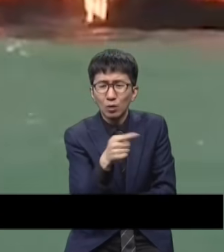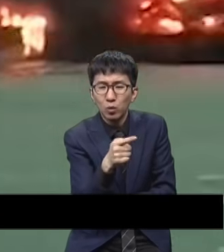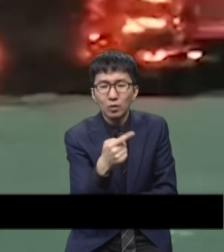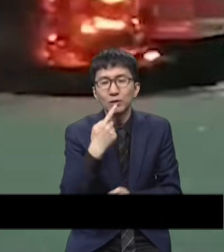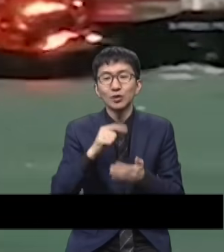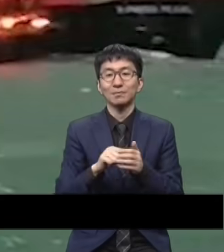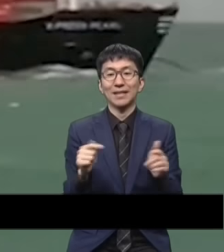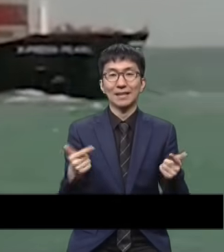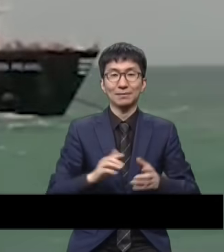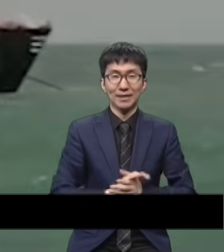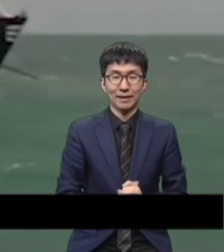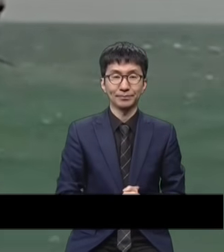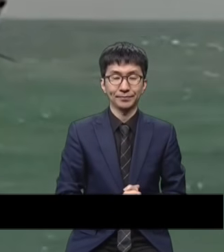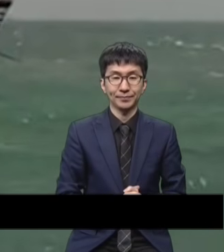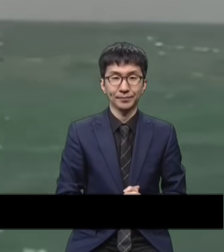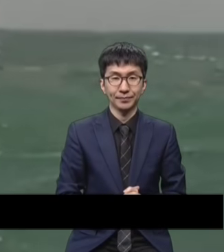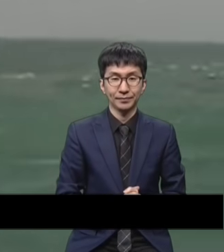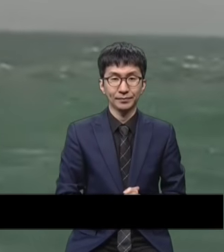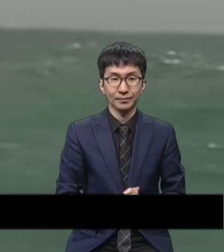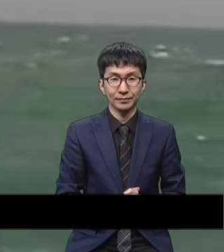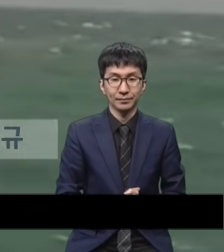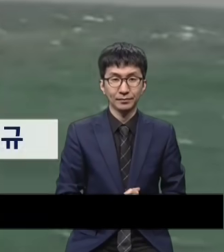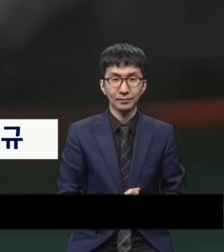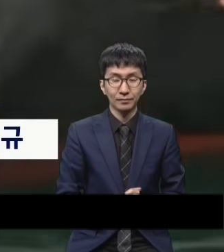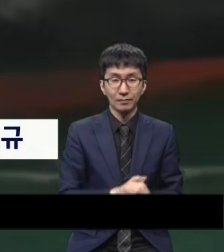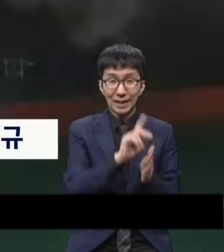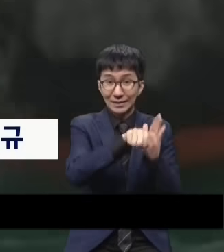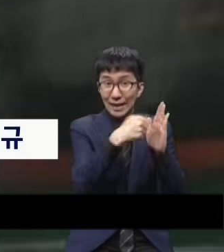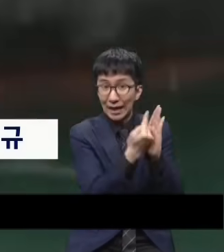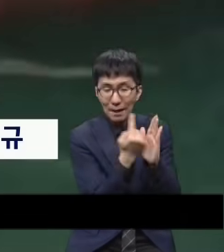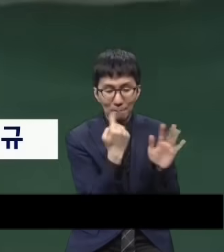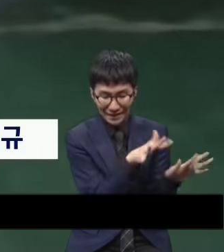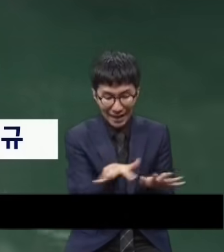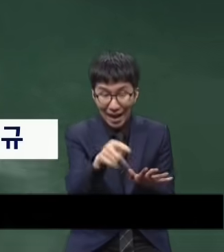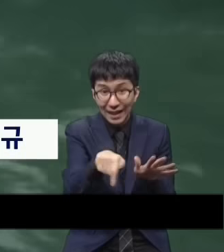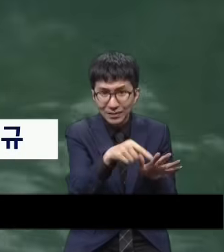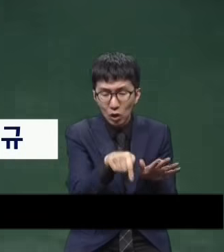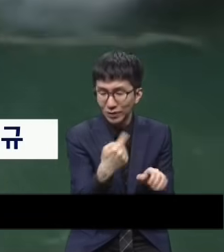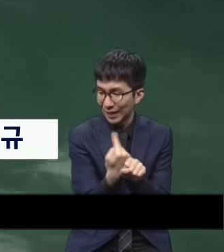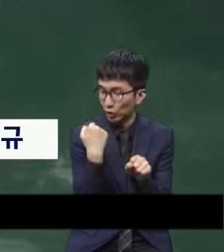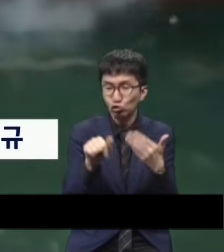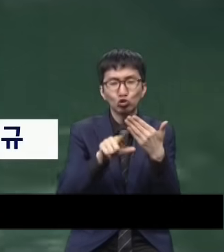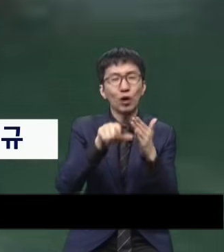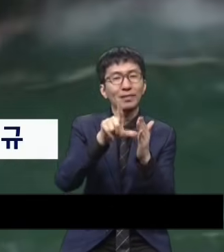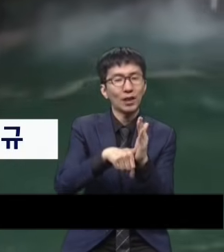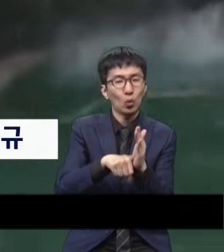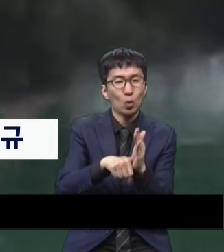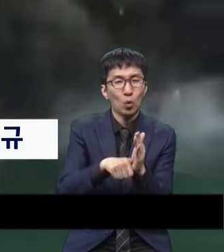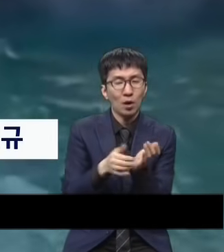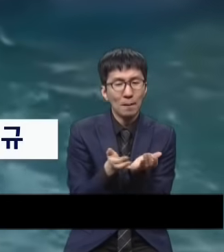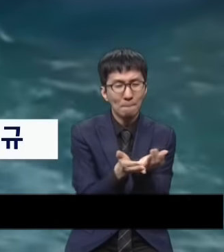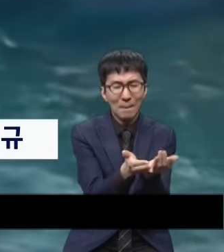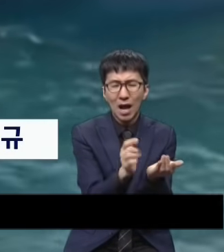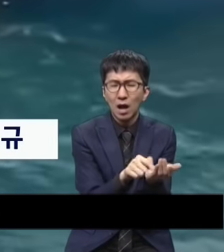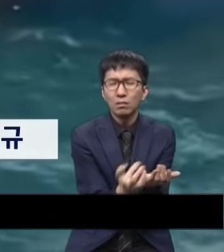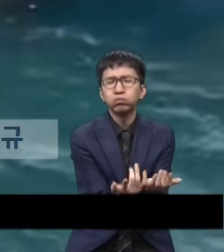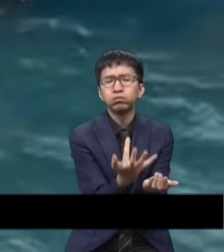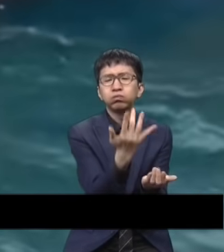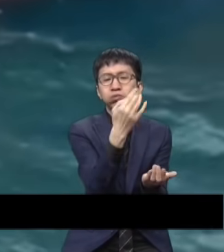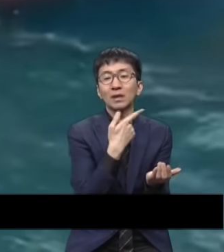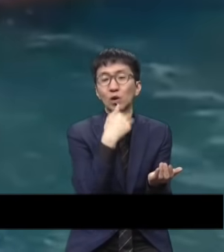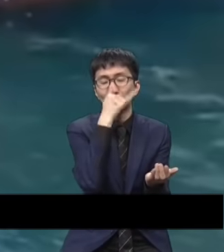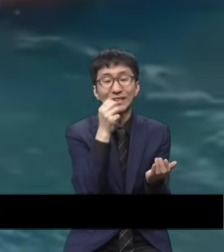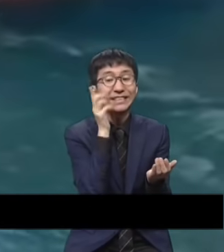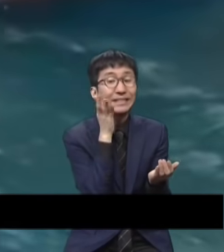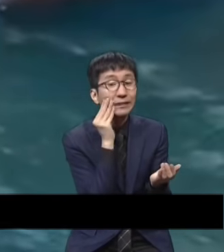쉽지 않은 것으로 전해졌습니다. 스리랑카 해상에서는 지난해 9월에도 초대형 유조선의 불이 나